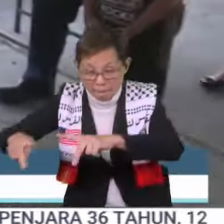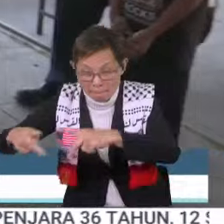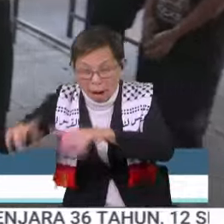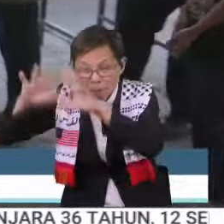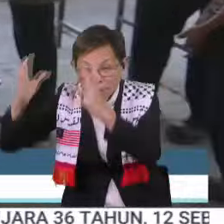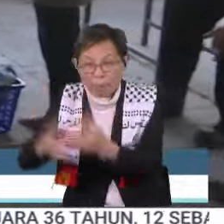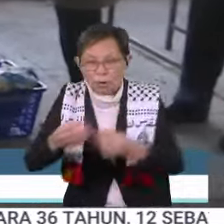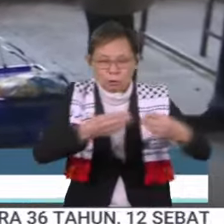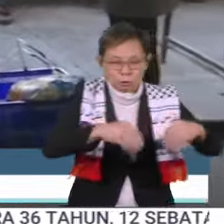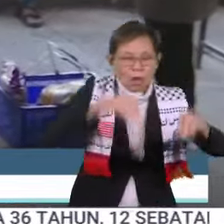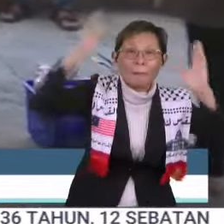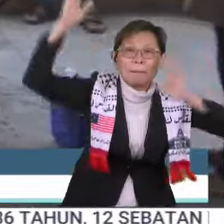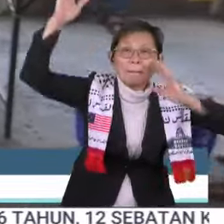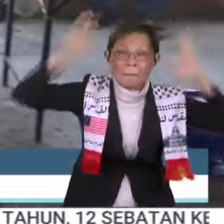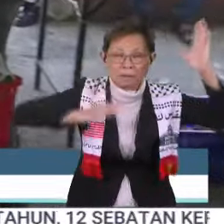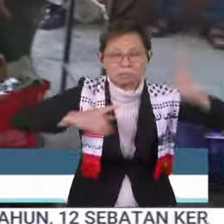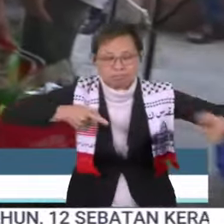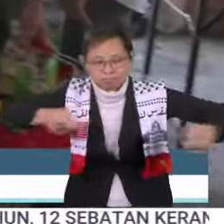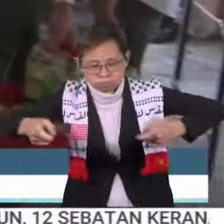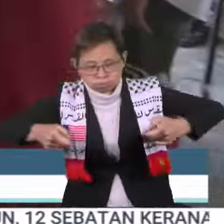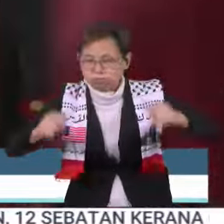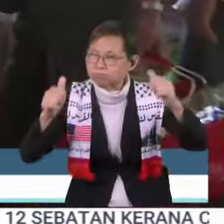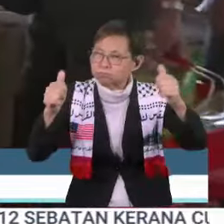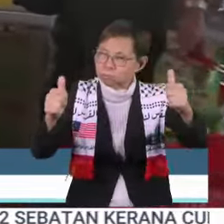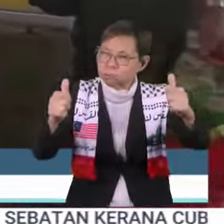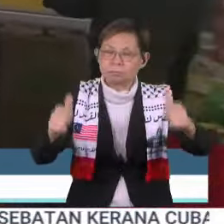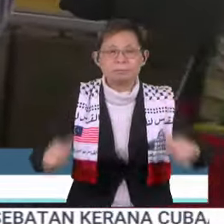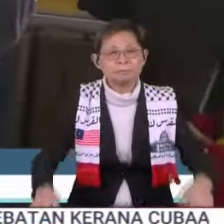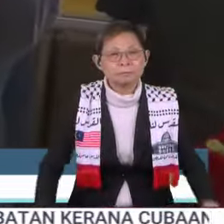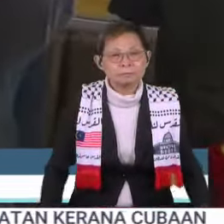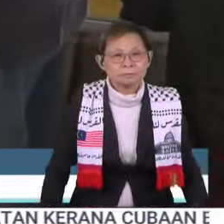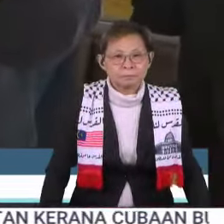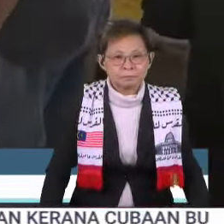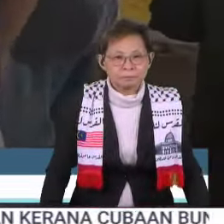harga penjualannya dalam negara masih dikawal.